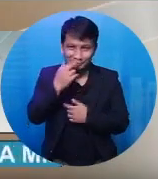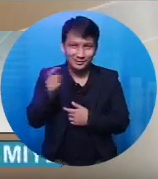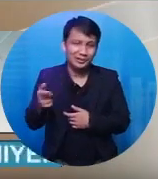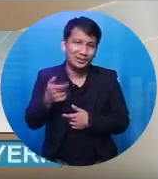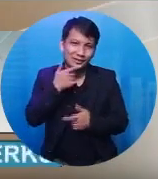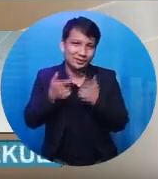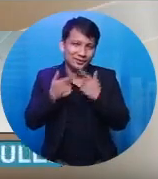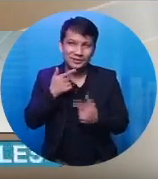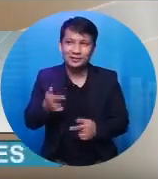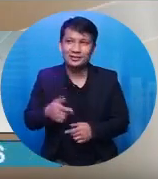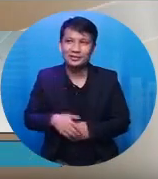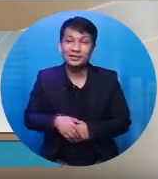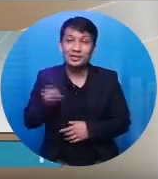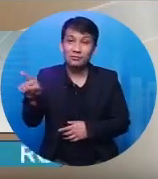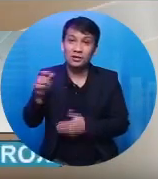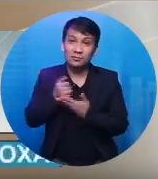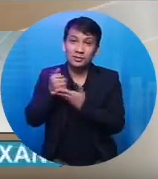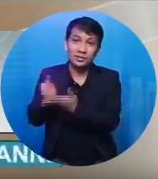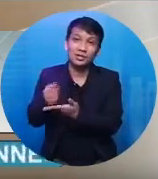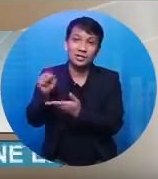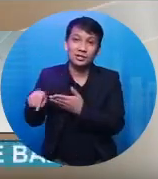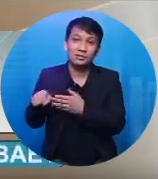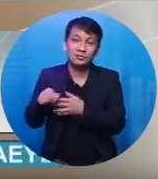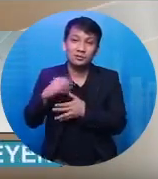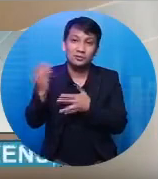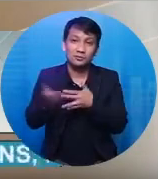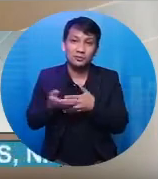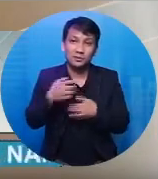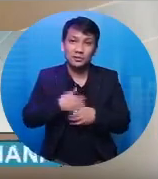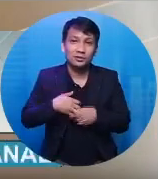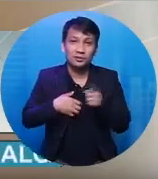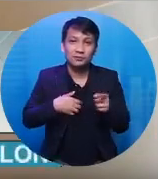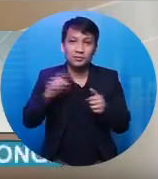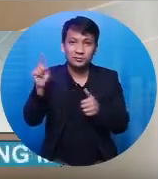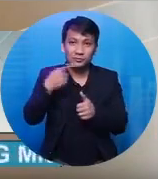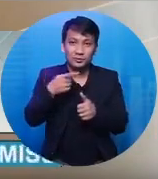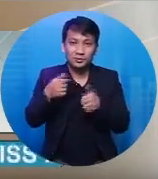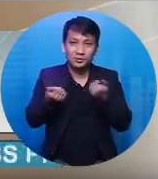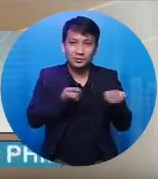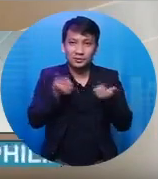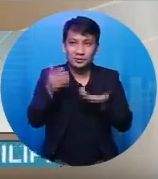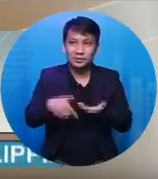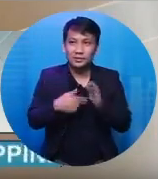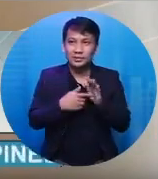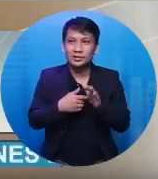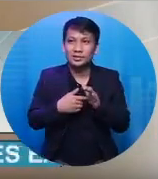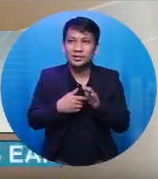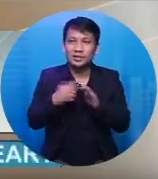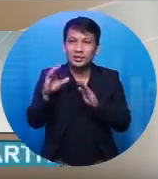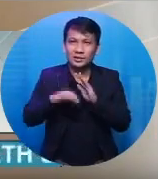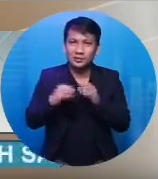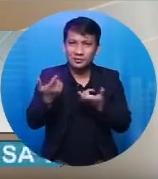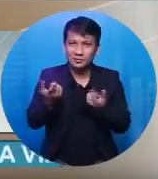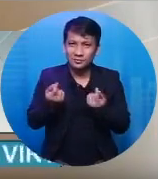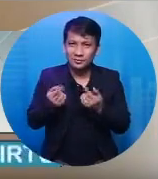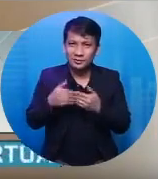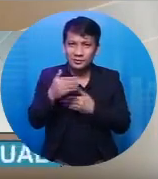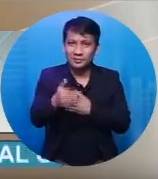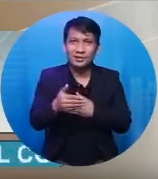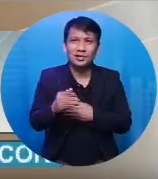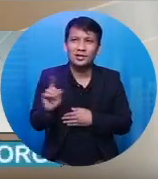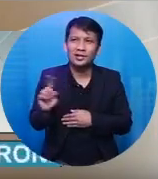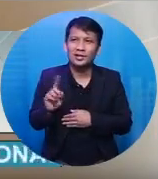tumawa. Sige ma'am, tutulungan namin kayo makapagsampan ng kaukulang kaso. Unahin po natin yung admin case and then yung criminal case. Pero ma'am, ganito ang gagawin